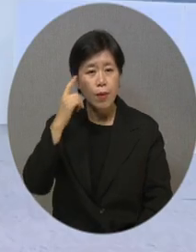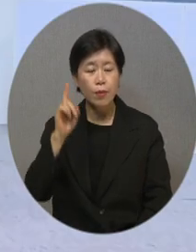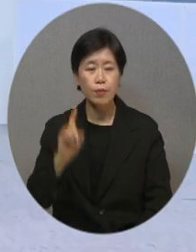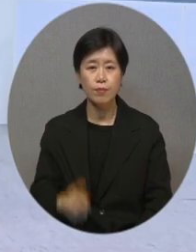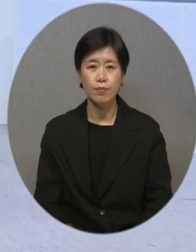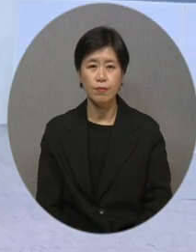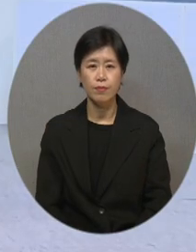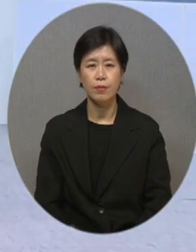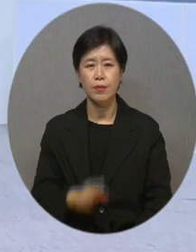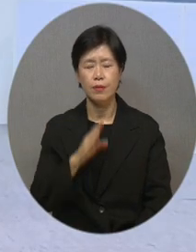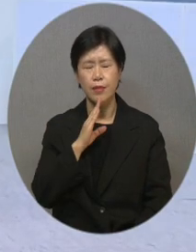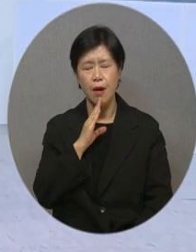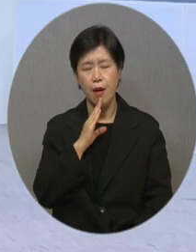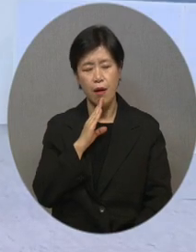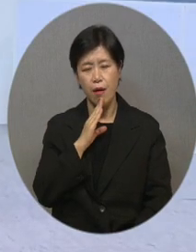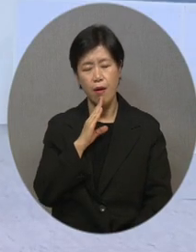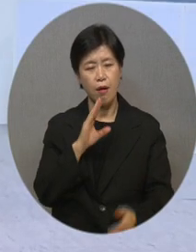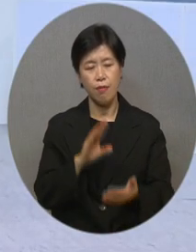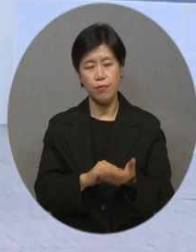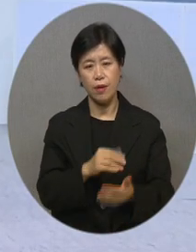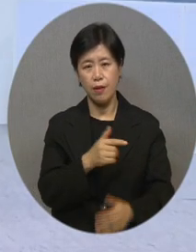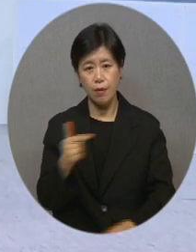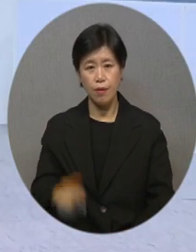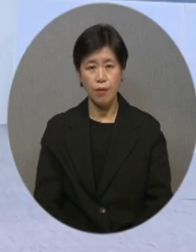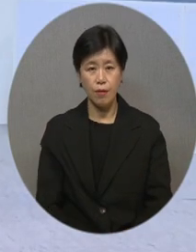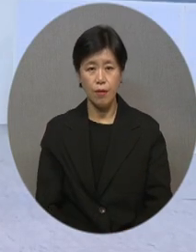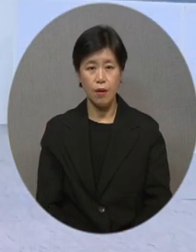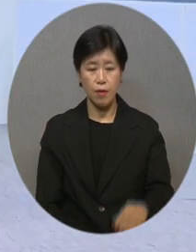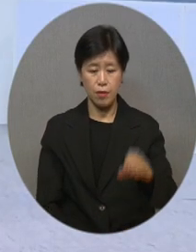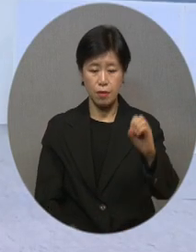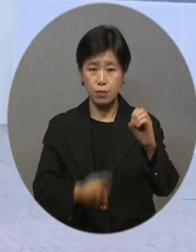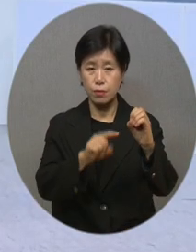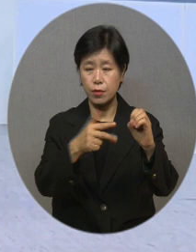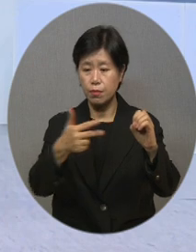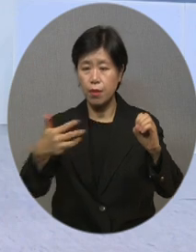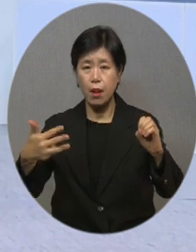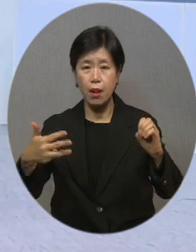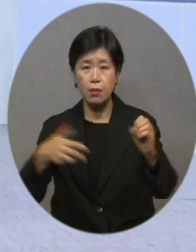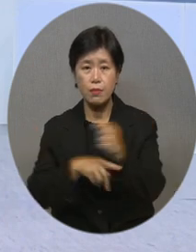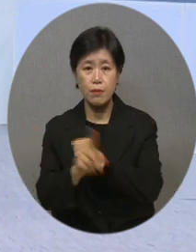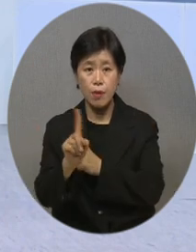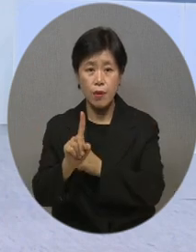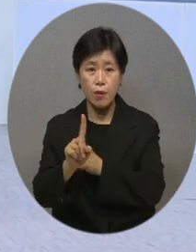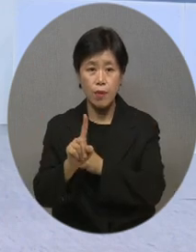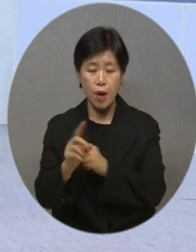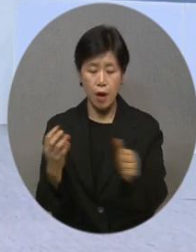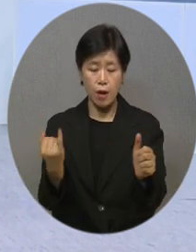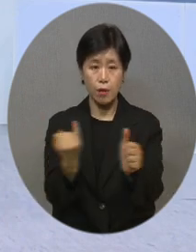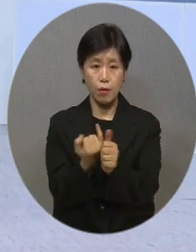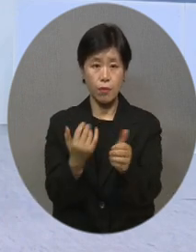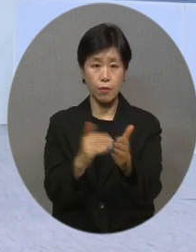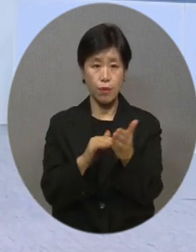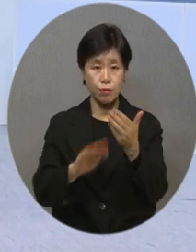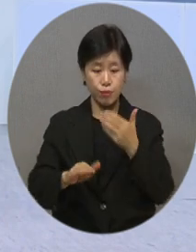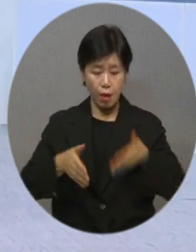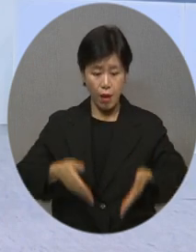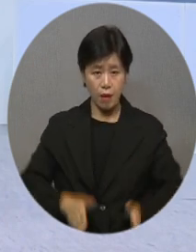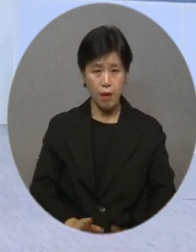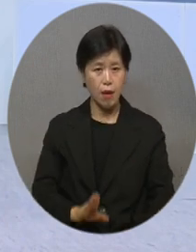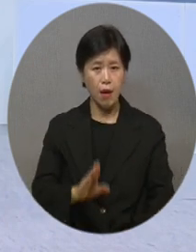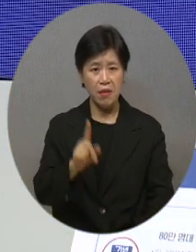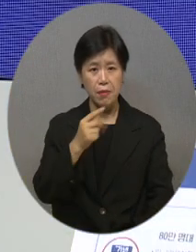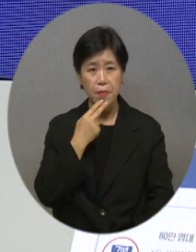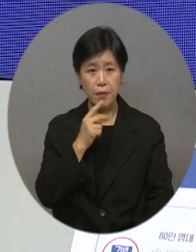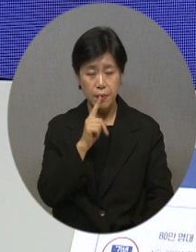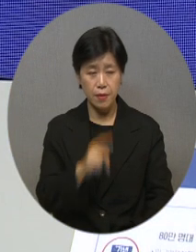매우 심각하게 보고 있습니다. 정말 0.78명이라는 걸 말씀 주신 대로 두 명이 0.78명, 한 명도 못 낳는다는 얘기거든요.